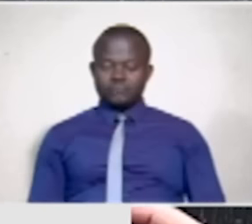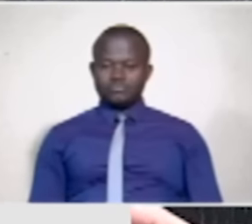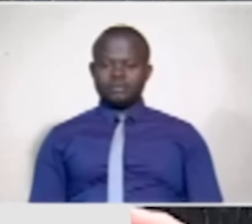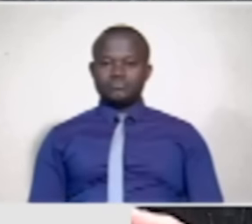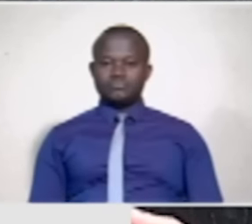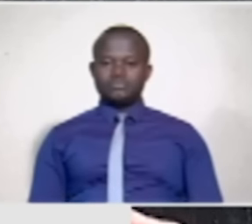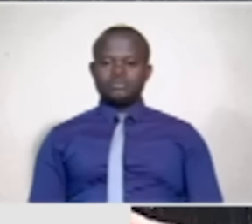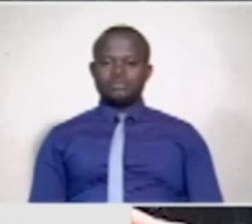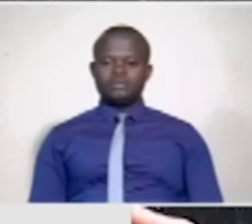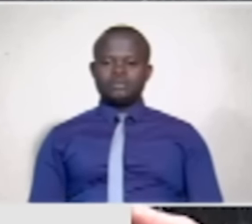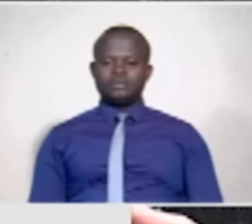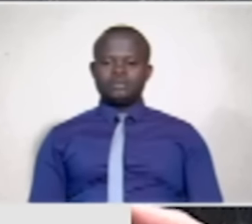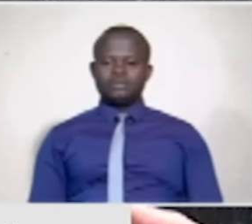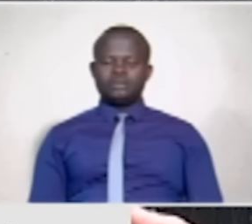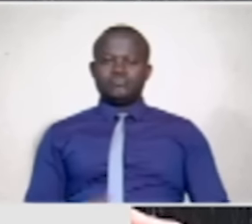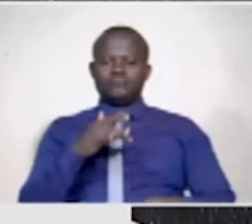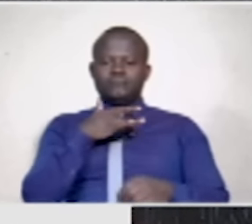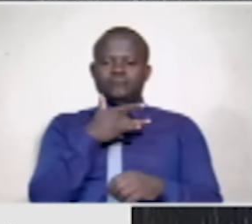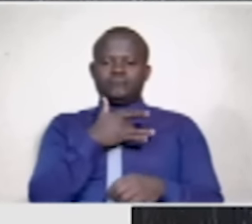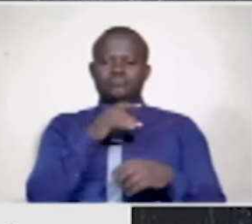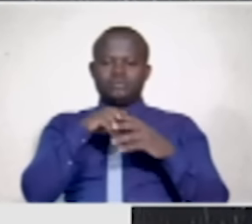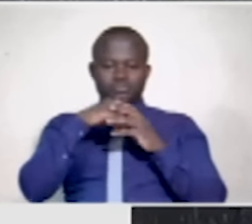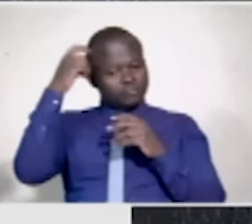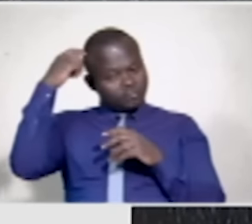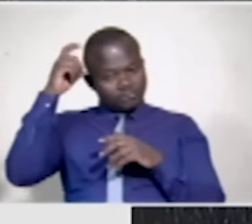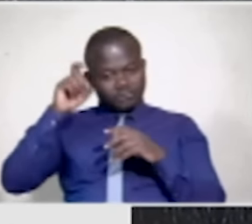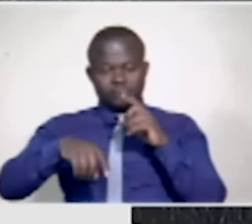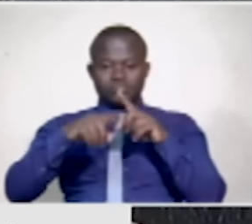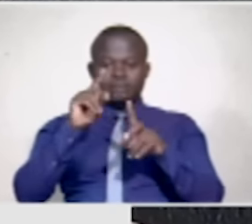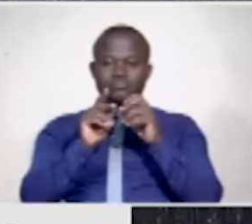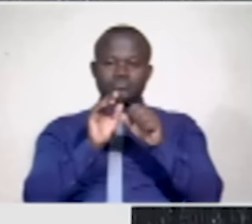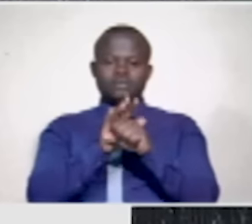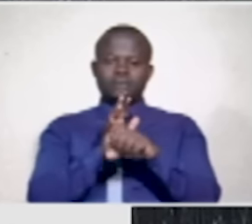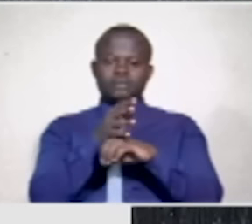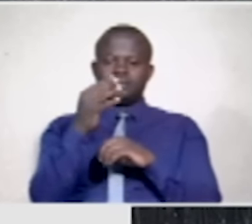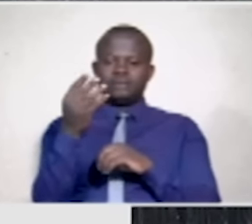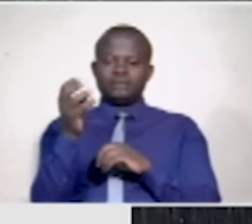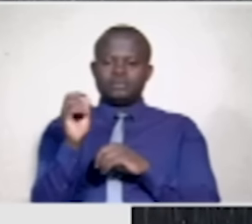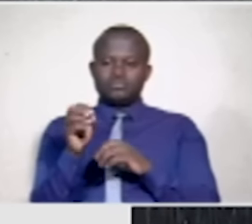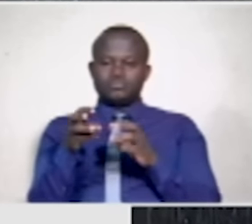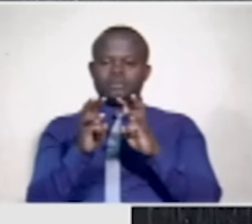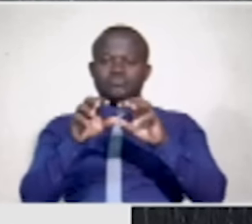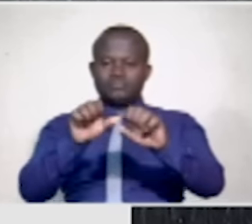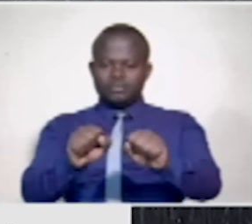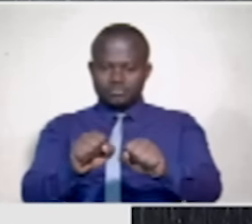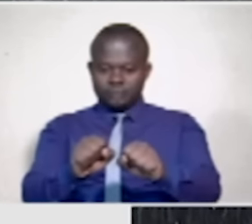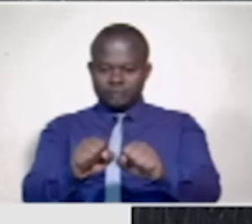Njyewe niyumvagamo mu bwonko bwanjye ko nzica abantu 40. Ukuntu nafashwe